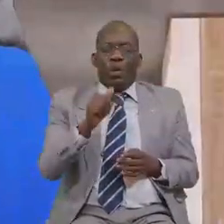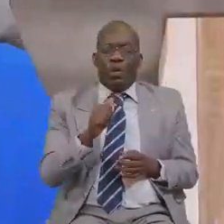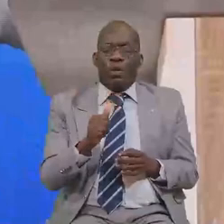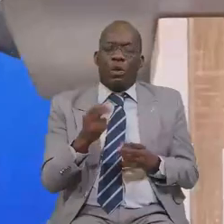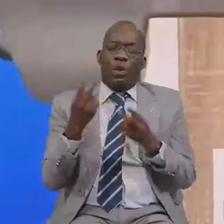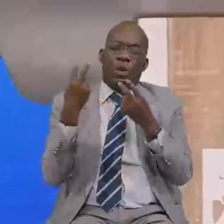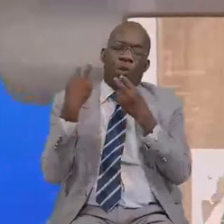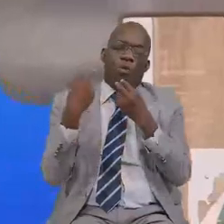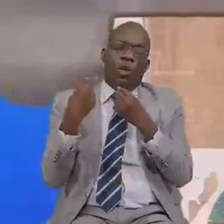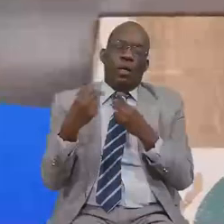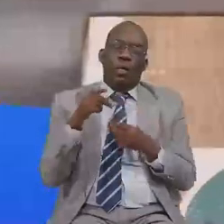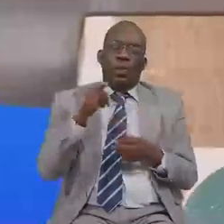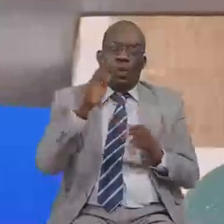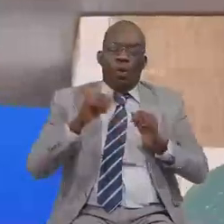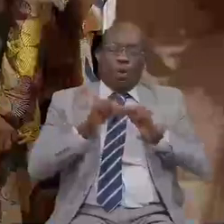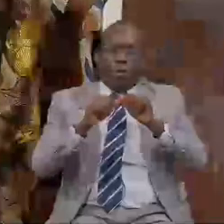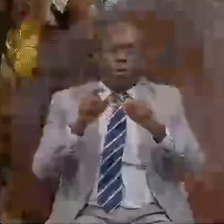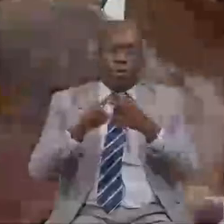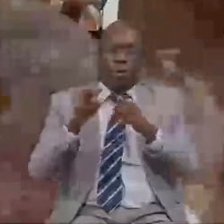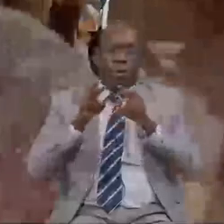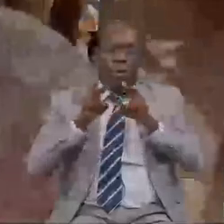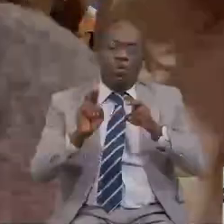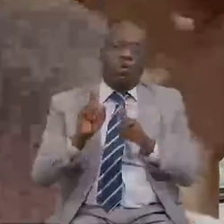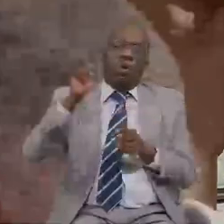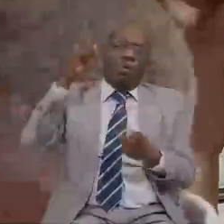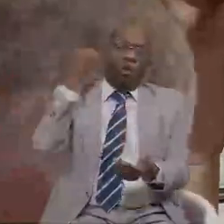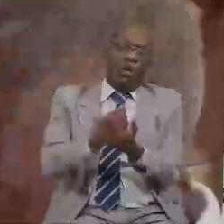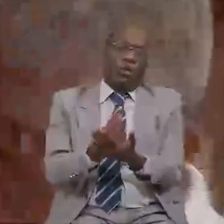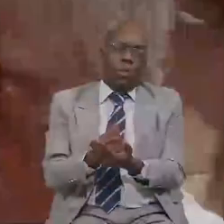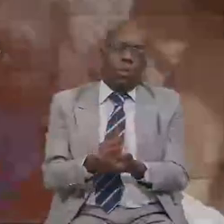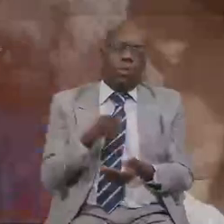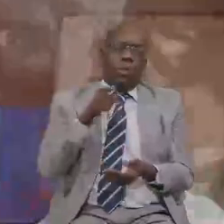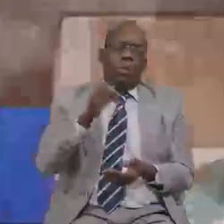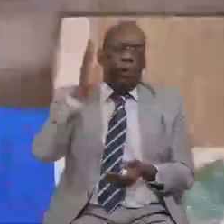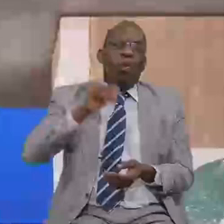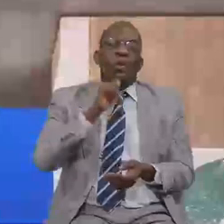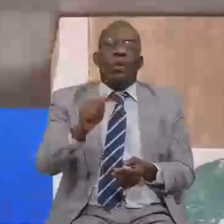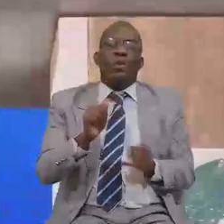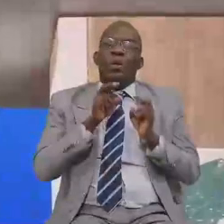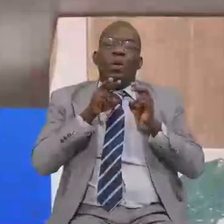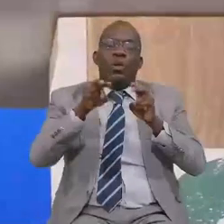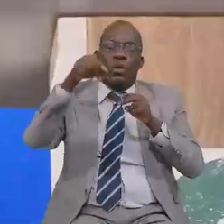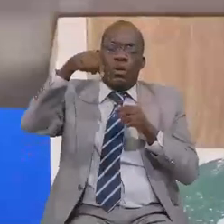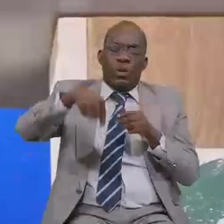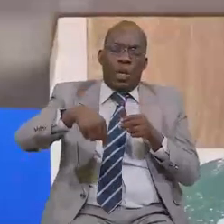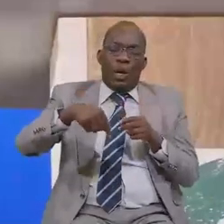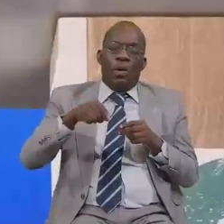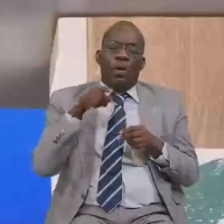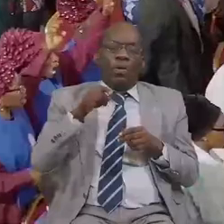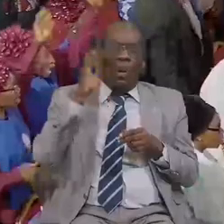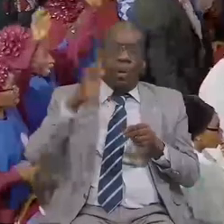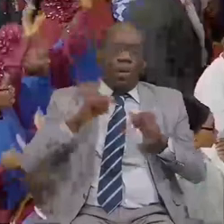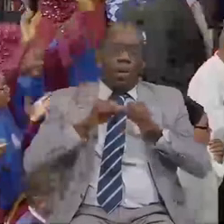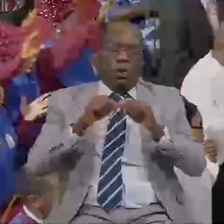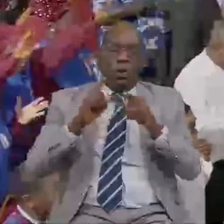Tu ne regardes pas en arrière, tu vas continuer à avoir les yeux levés. Tu ne vas pas regarder en bas, tu vas continuer à regarder de